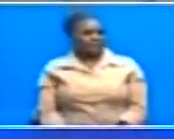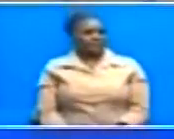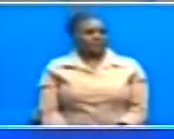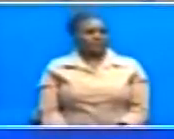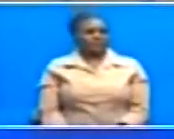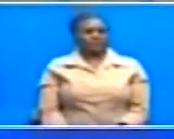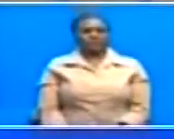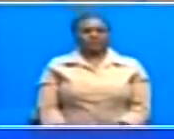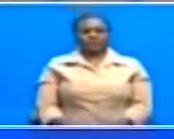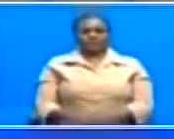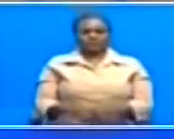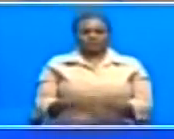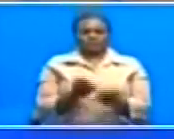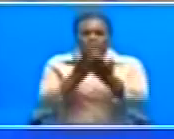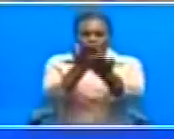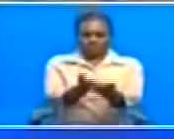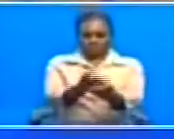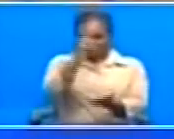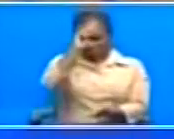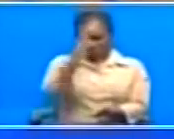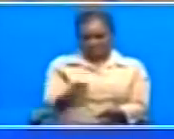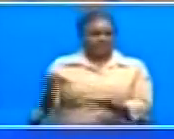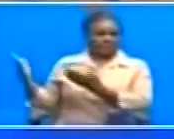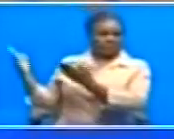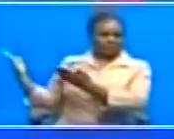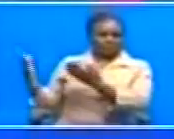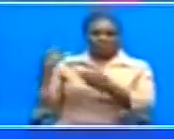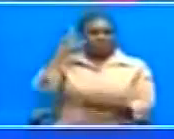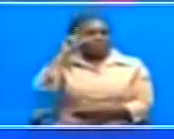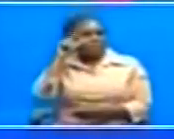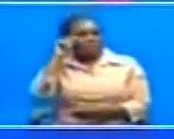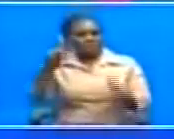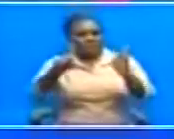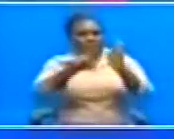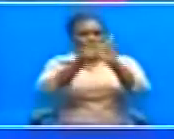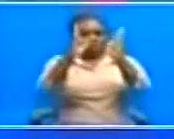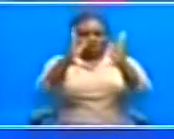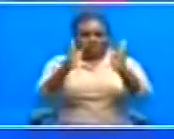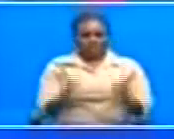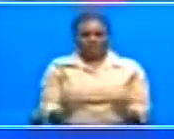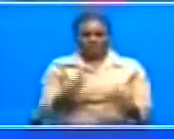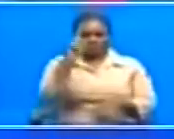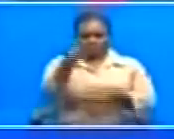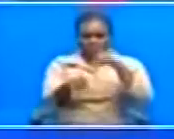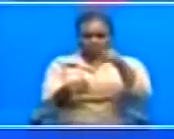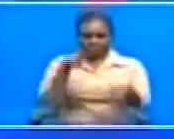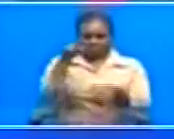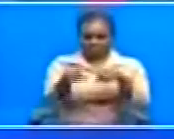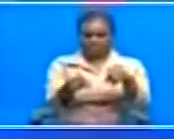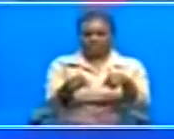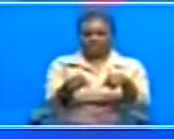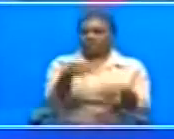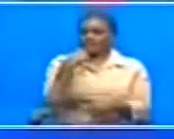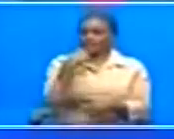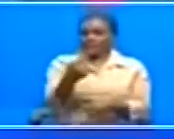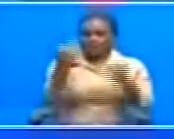Katika uwasilisho wake mbele ya jaji Martin Muya mjini Mombasa, wakili wa afisi ya mkurugenzi wa mashtaka Alexander Muteti